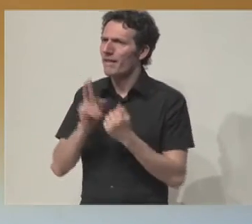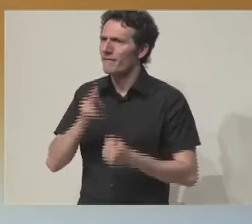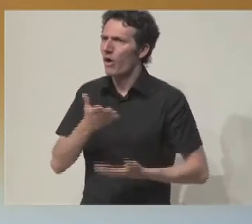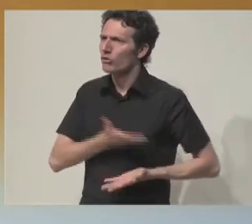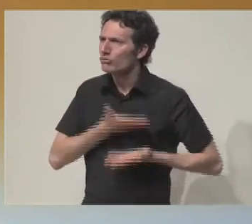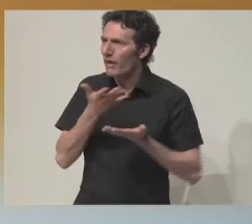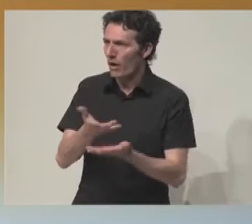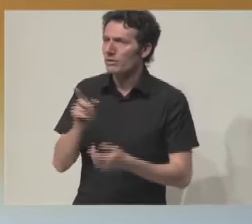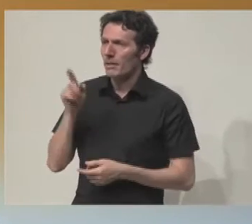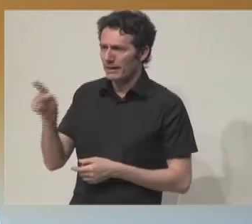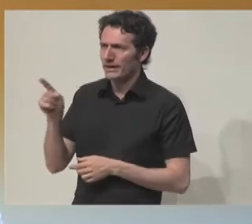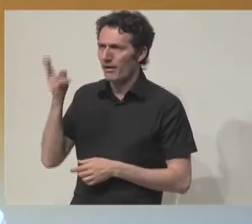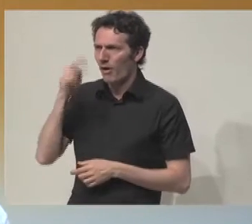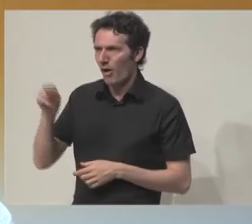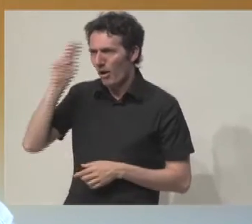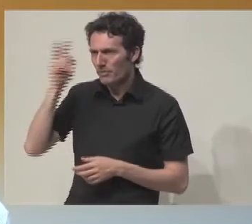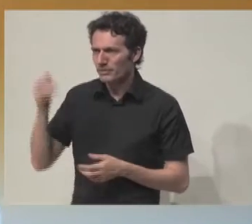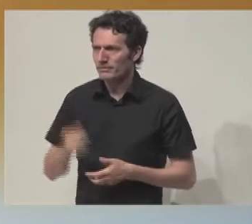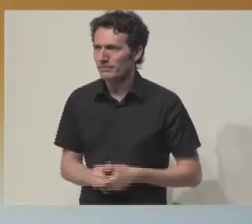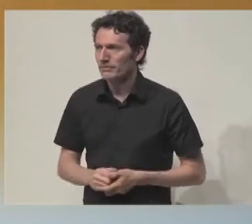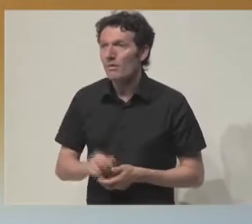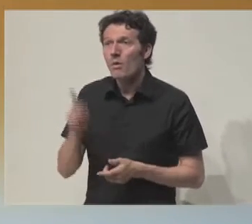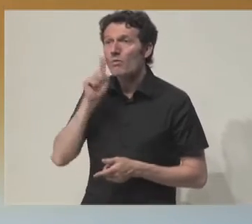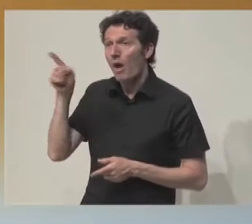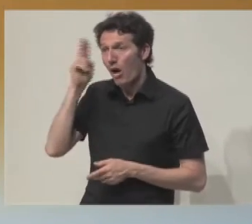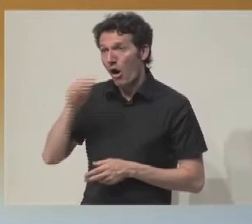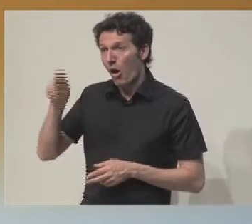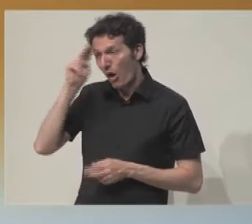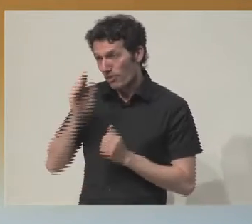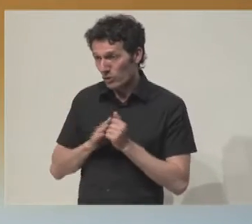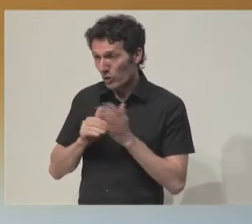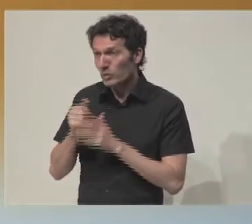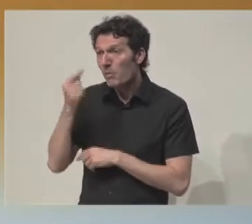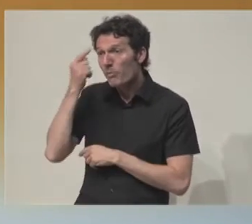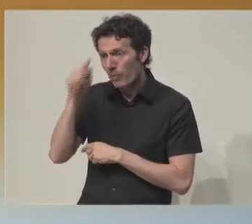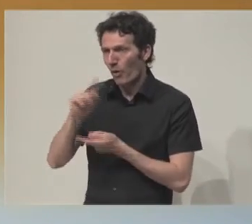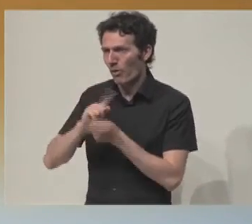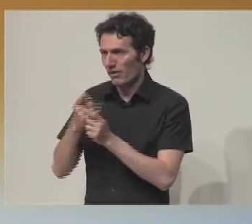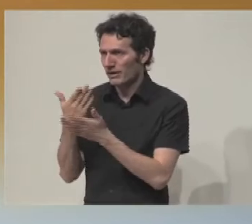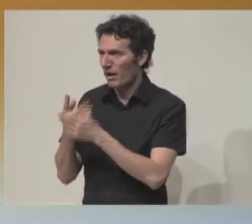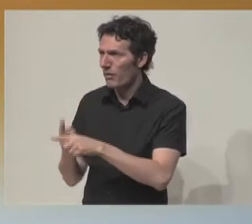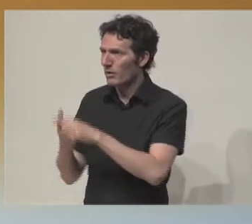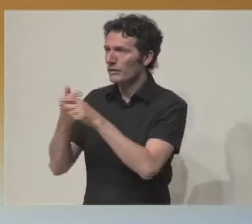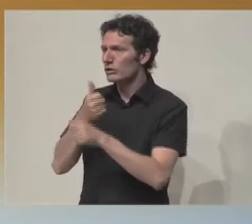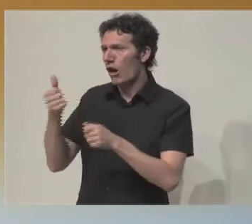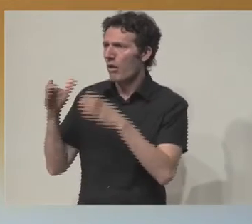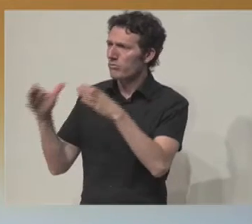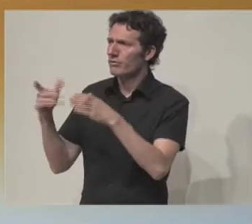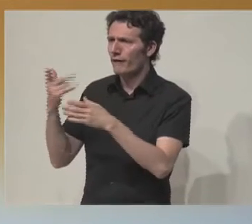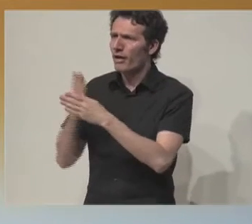c'est l'union européenne parce qu'elle a été construite pour ça c'est la seule puissance qui est accepté de